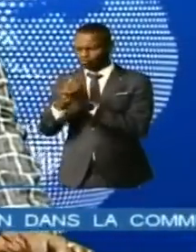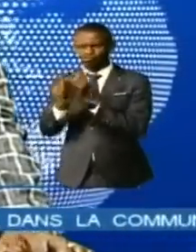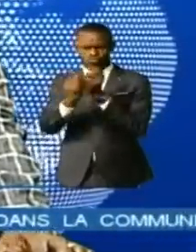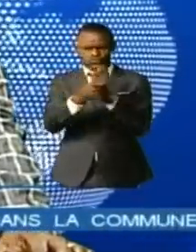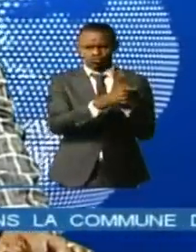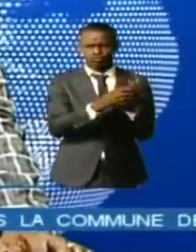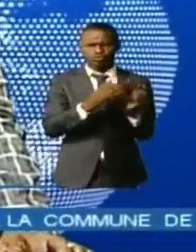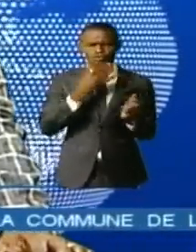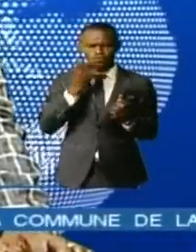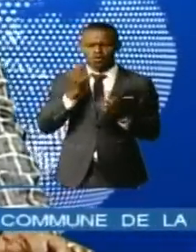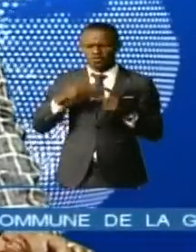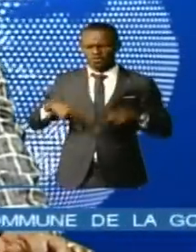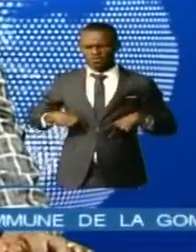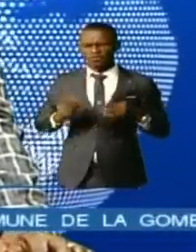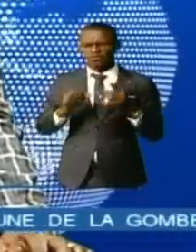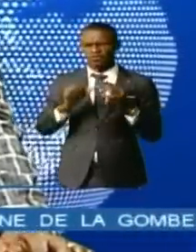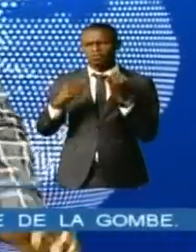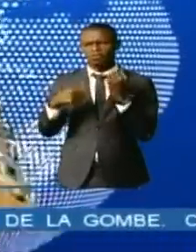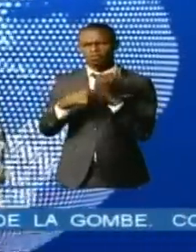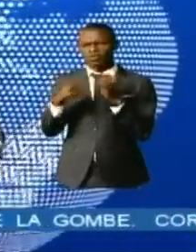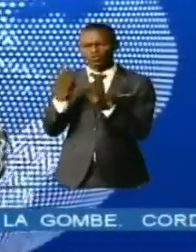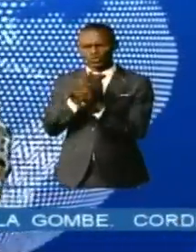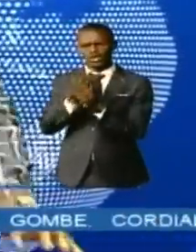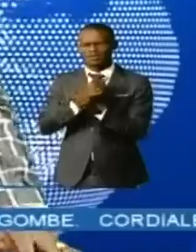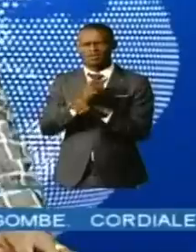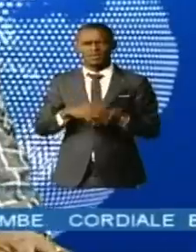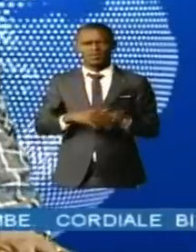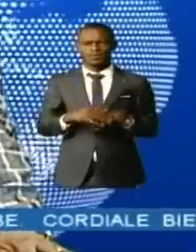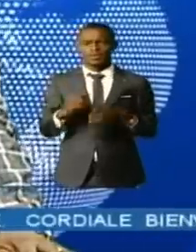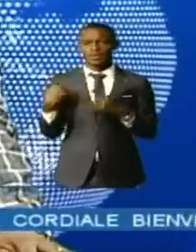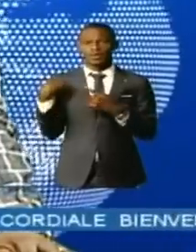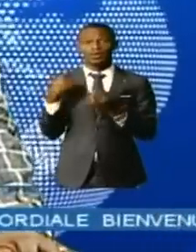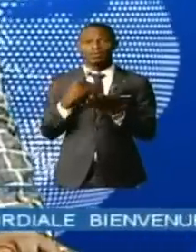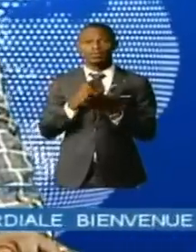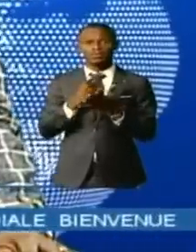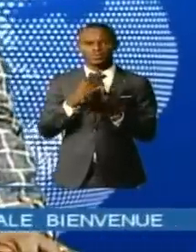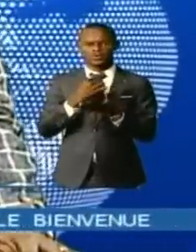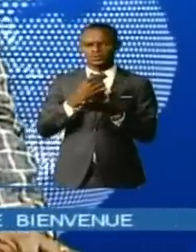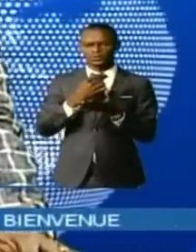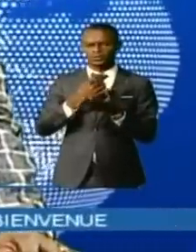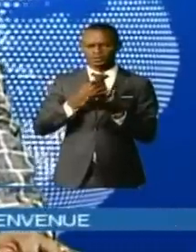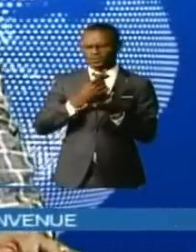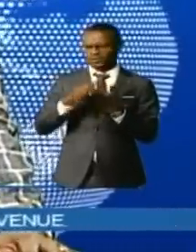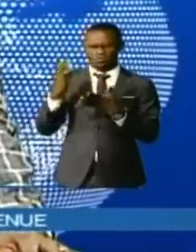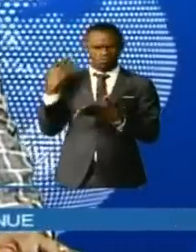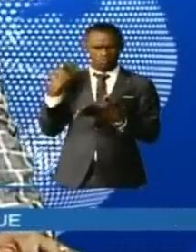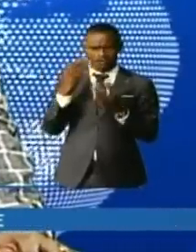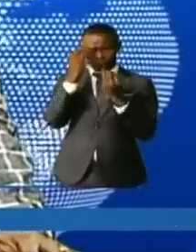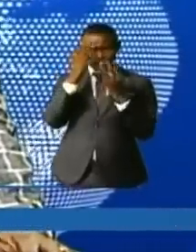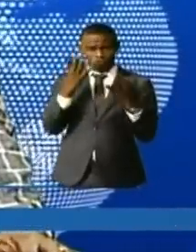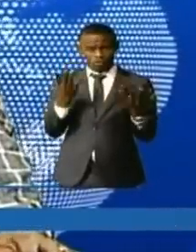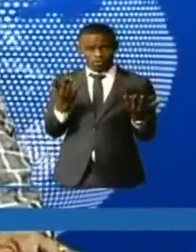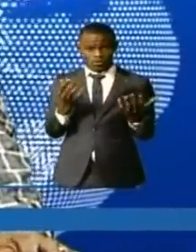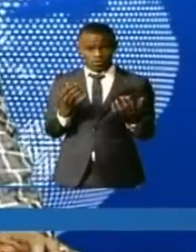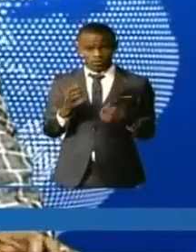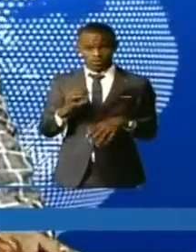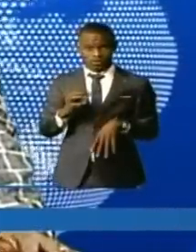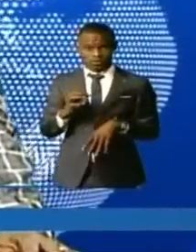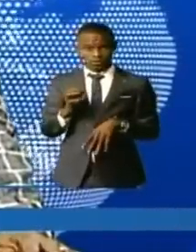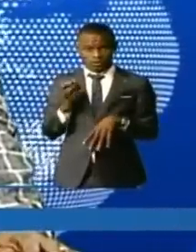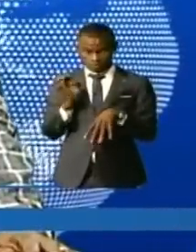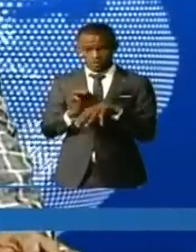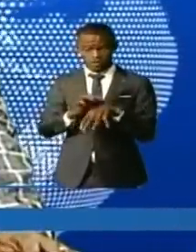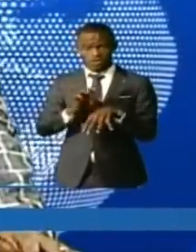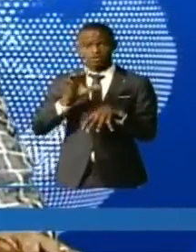semaine passée, je vous informe que grâce à ces efforts de Mme Kawanda Walwom Jeanne Blandine, qui préside aux destinées de